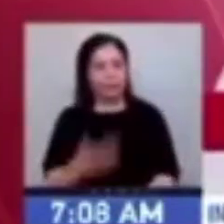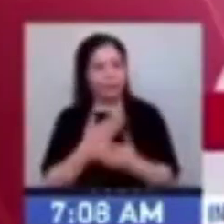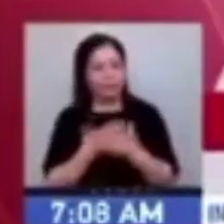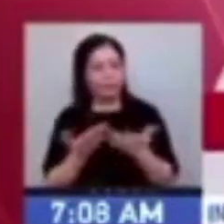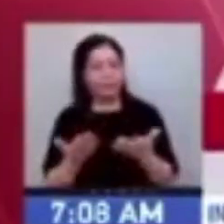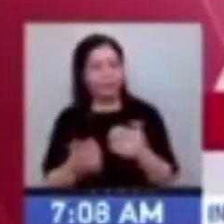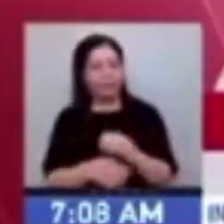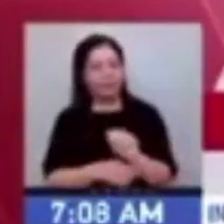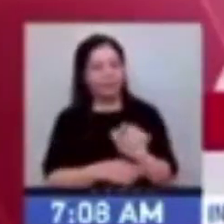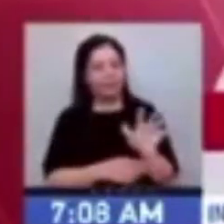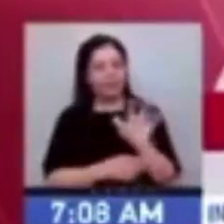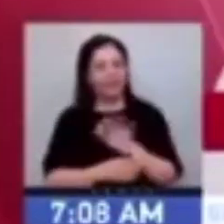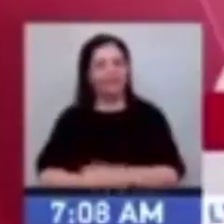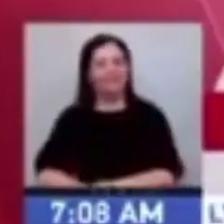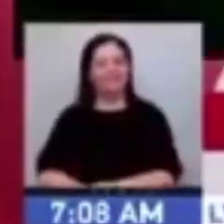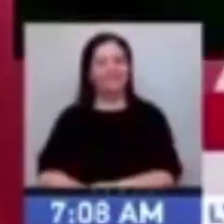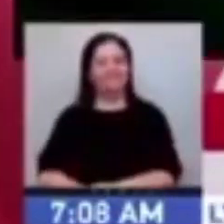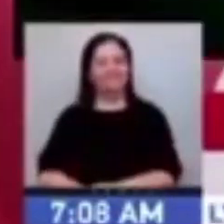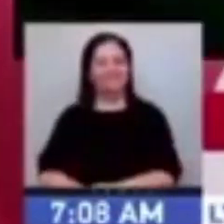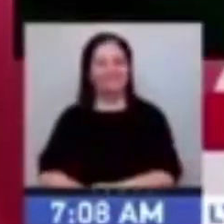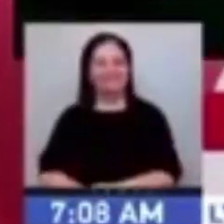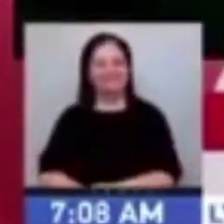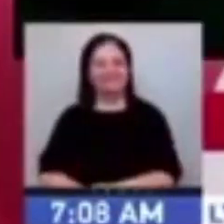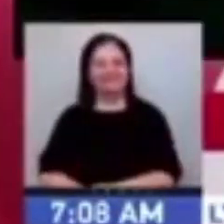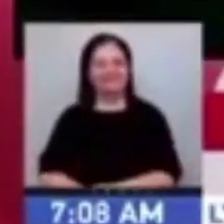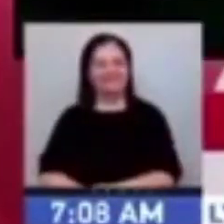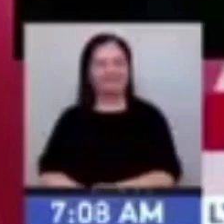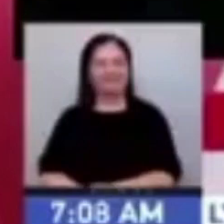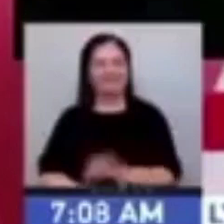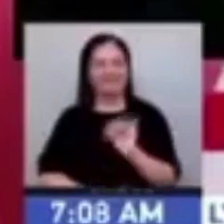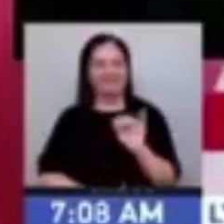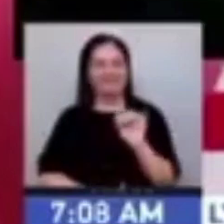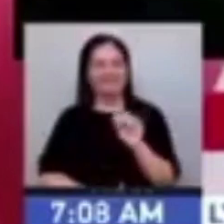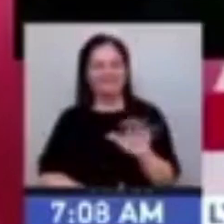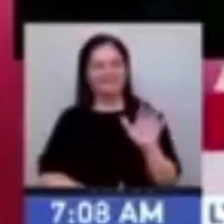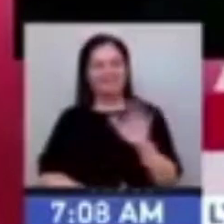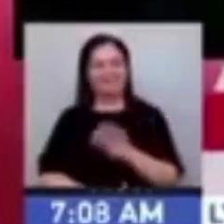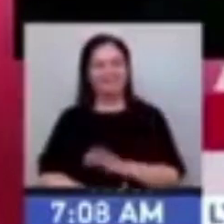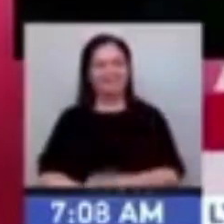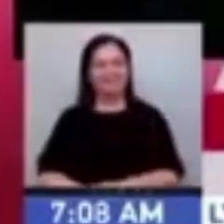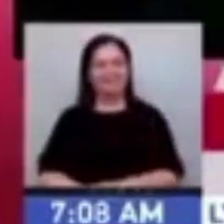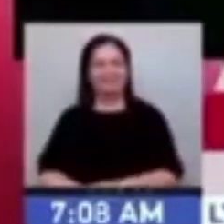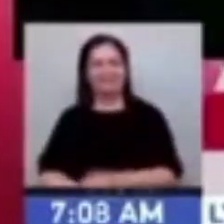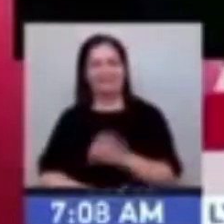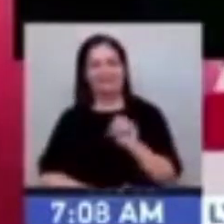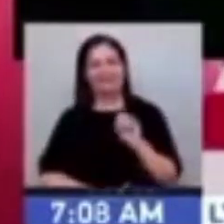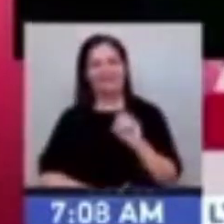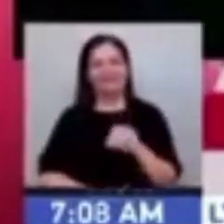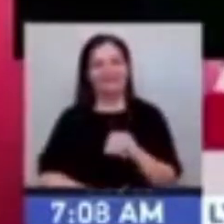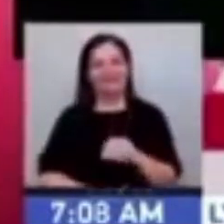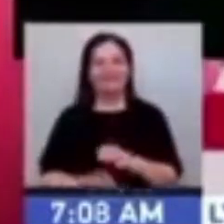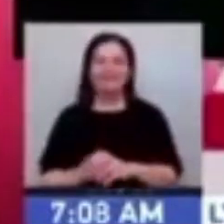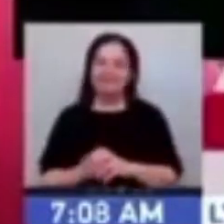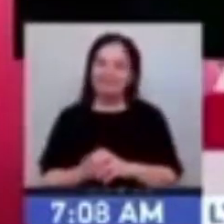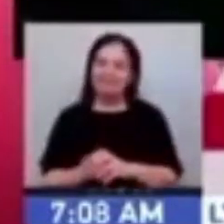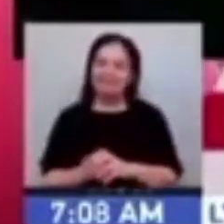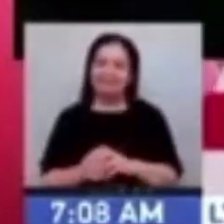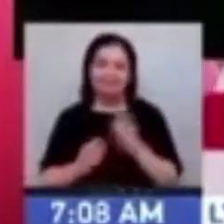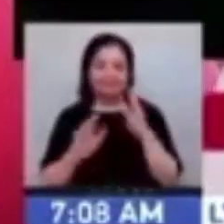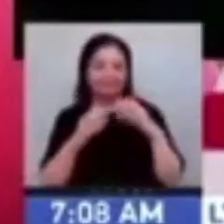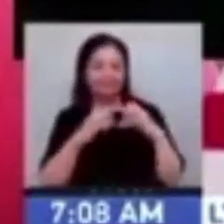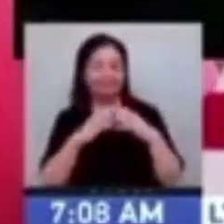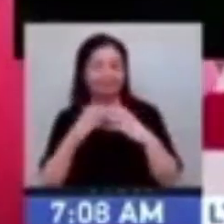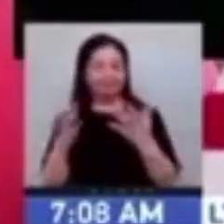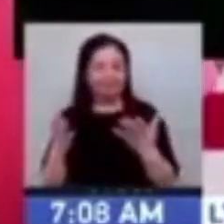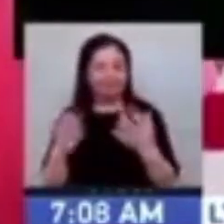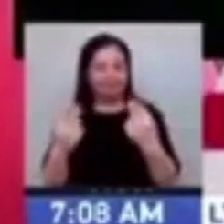inyo. Yes, Sir Ivan. Good morning. It's nice to see you also. At sa atin pong mga kapuso na nakatutok